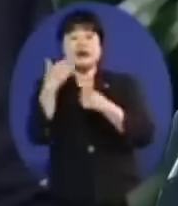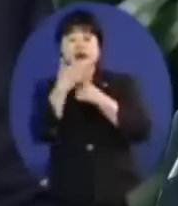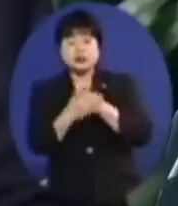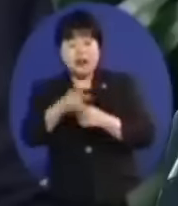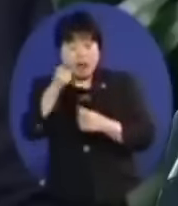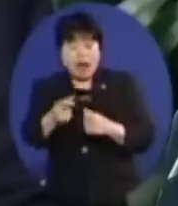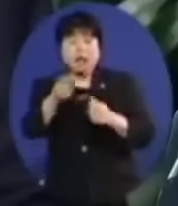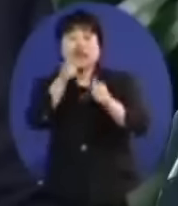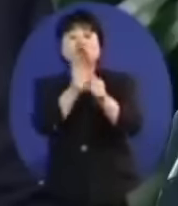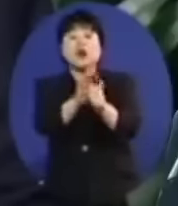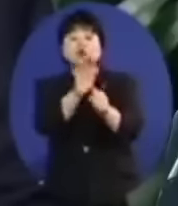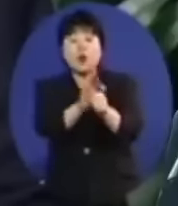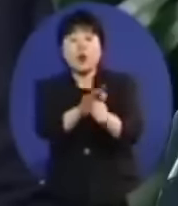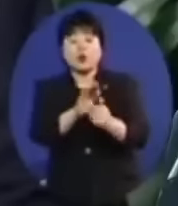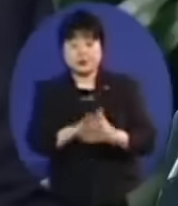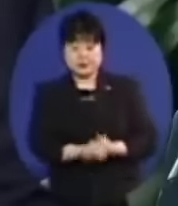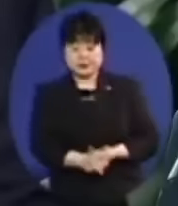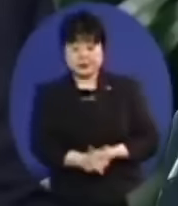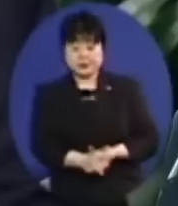강하다.